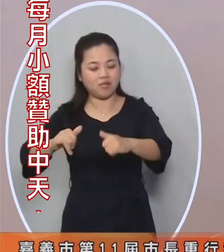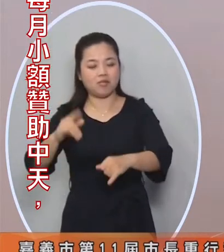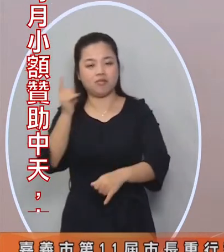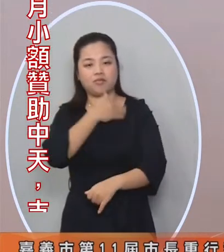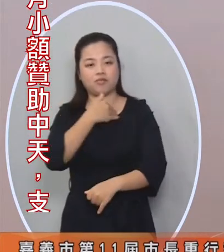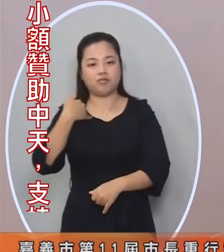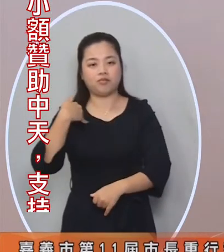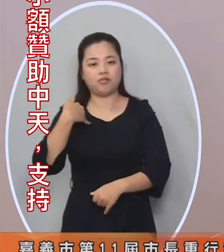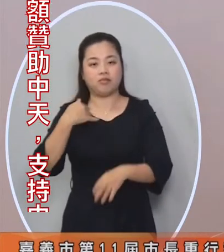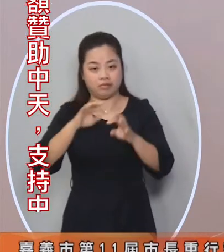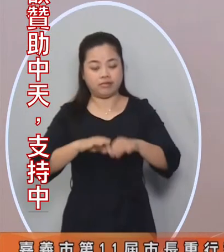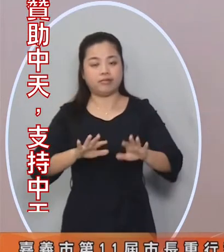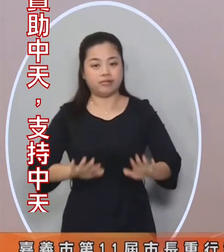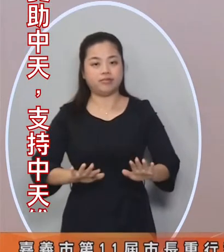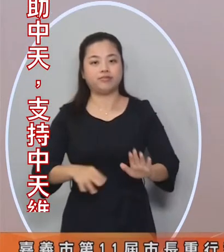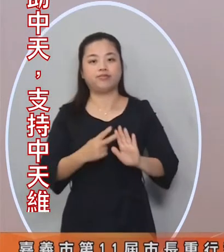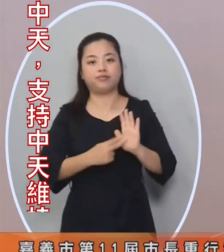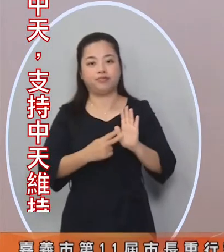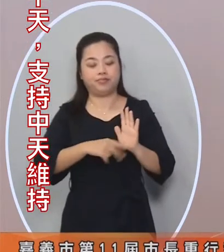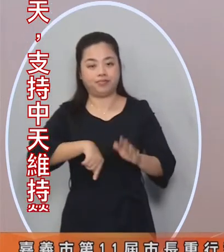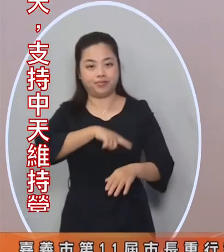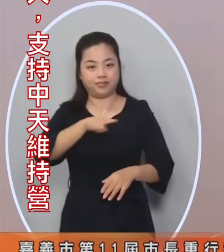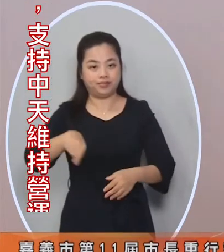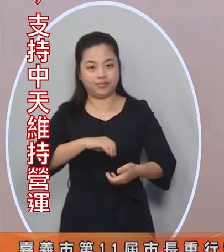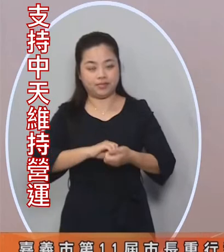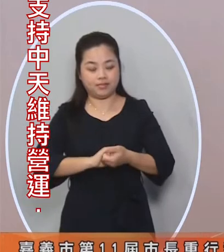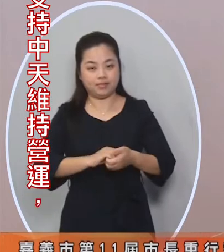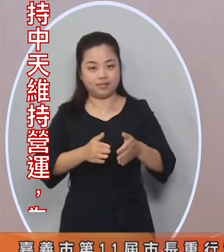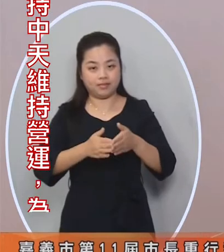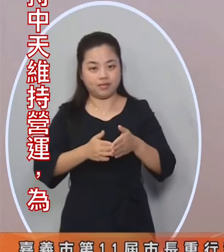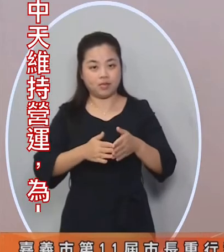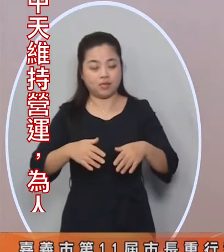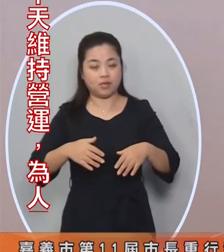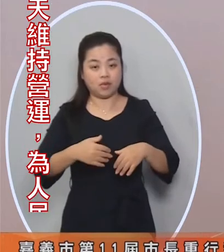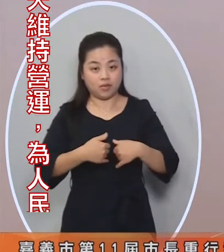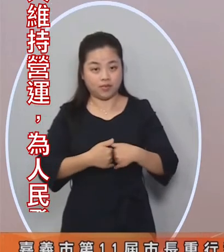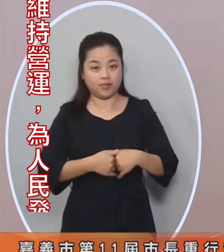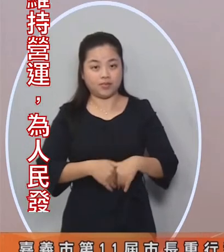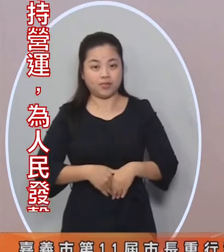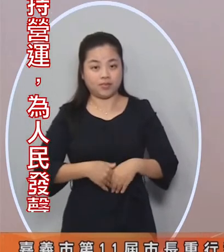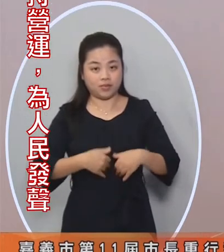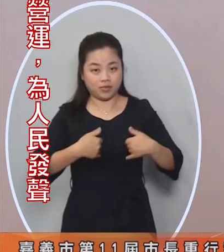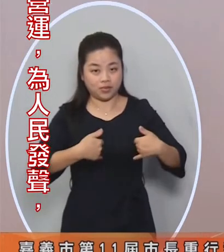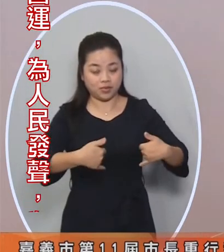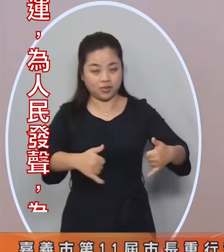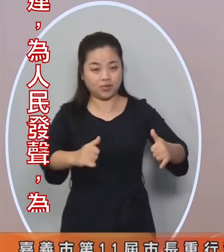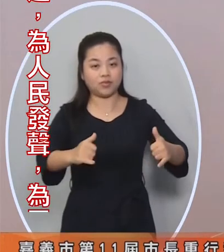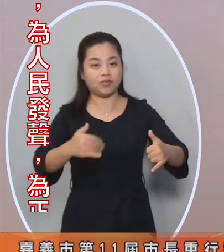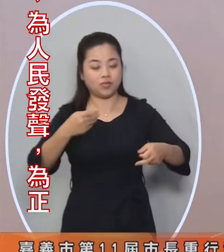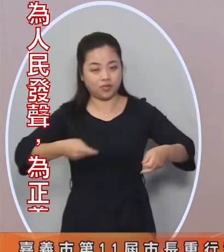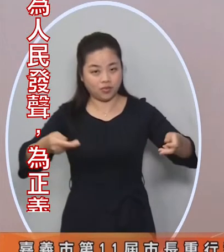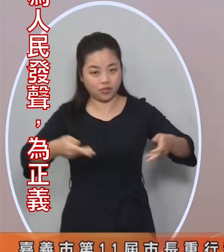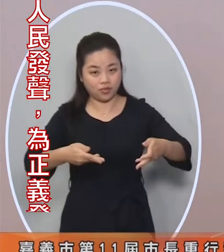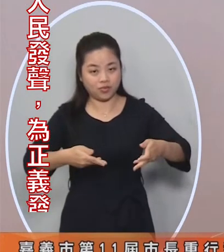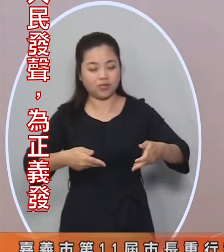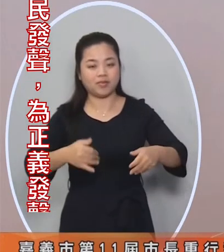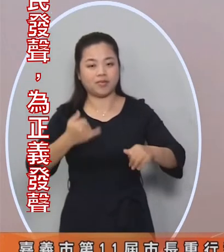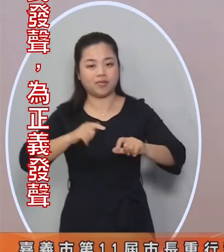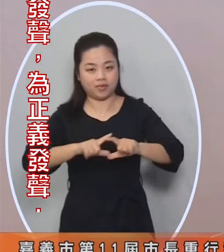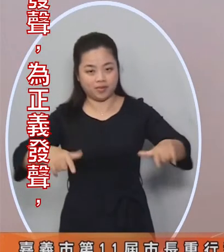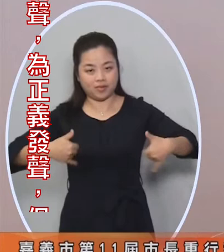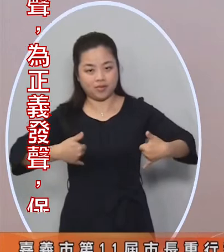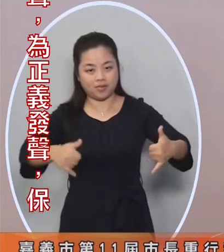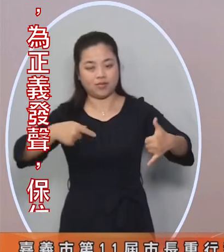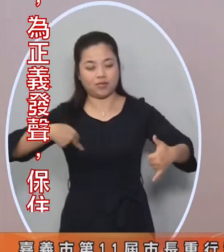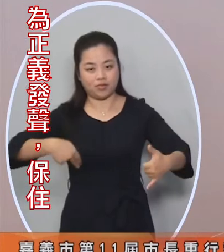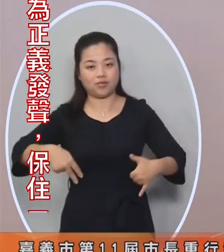能的，所以咱即马来讲，咱一定路若开，咱才会当行大咱会当开大路，